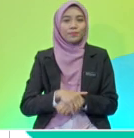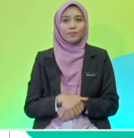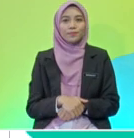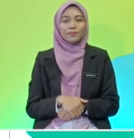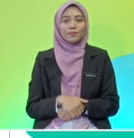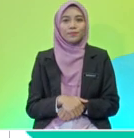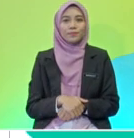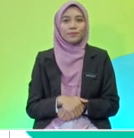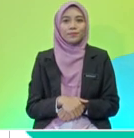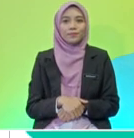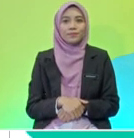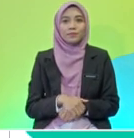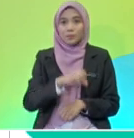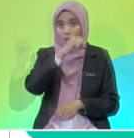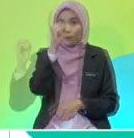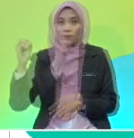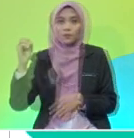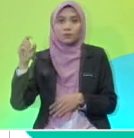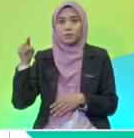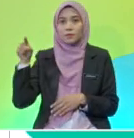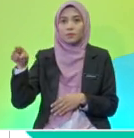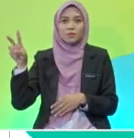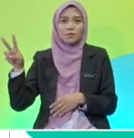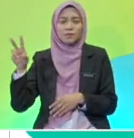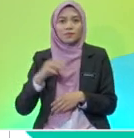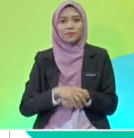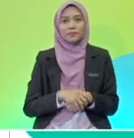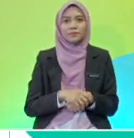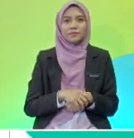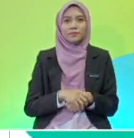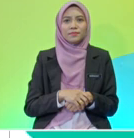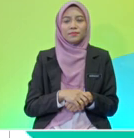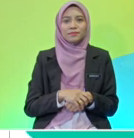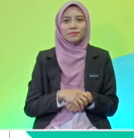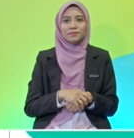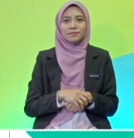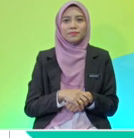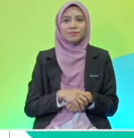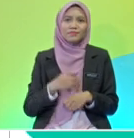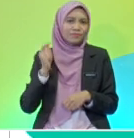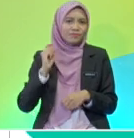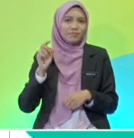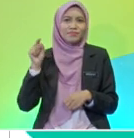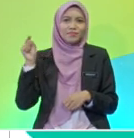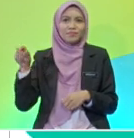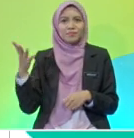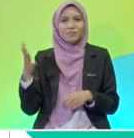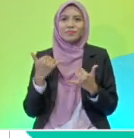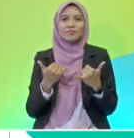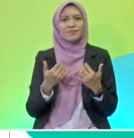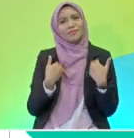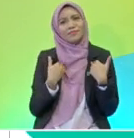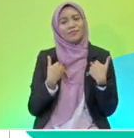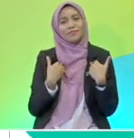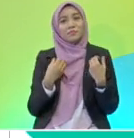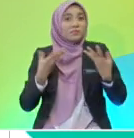yang kedua Aduh tadi tadi titik 40 hari ini ada titik puluhan ya susah